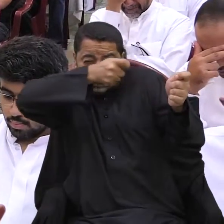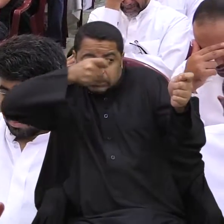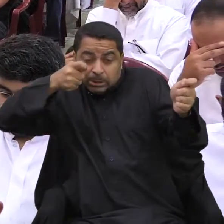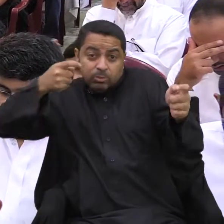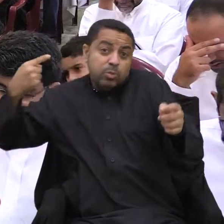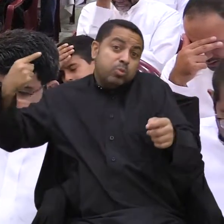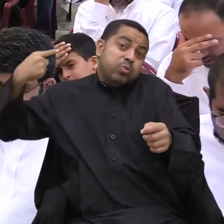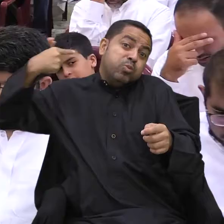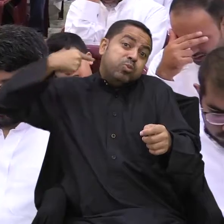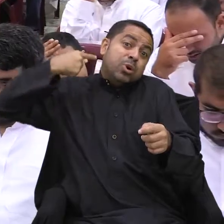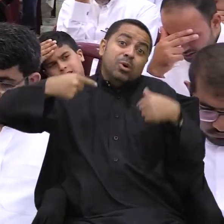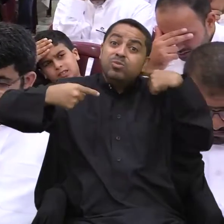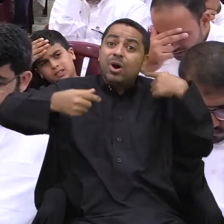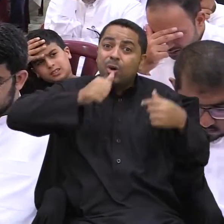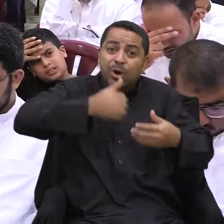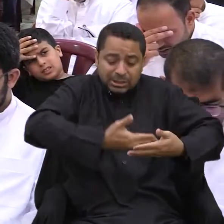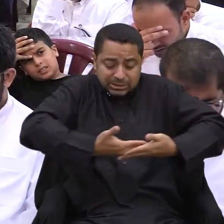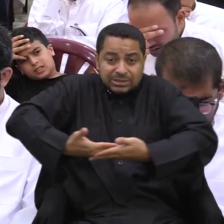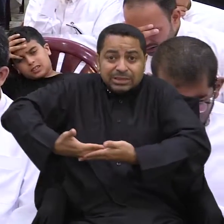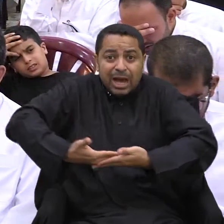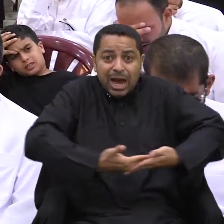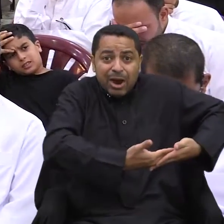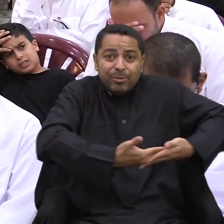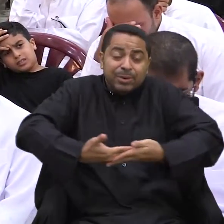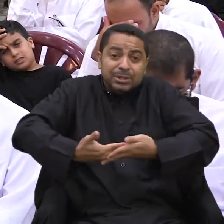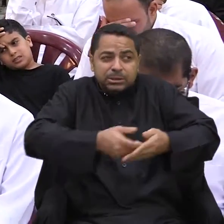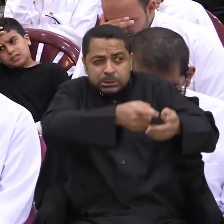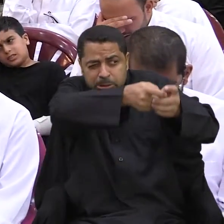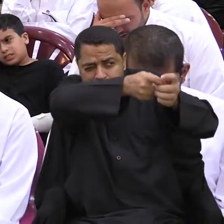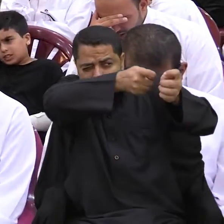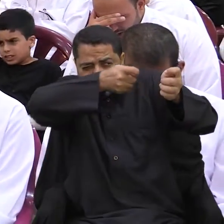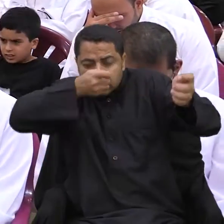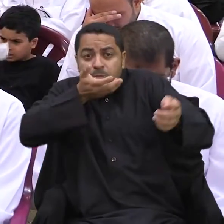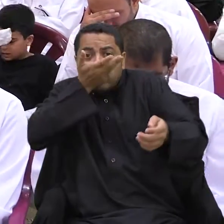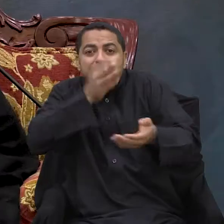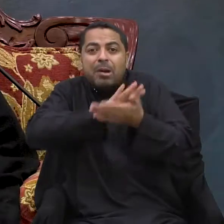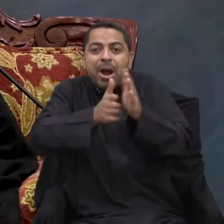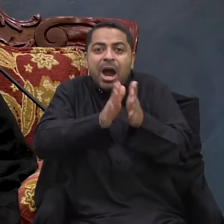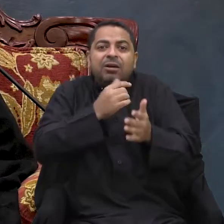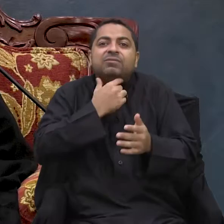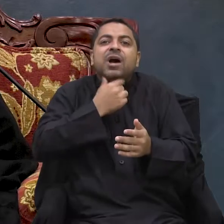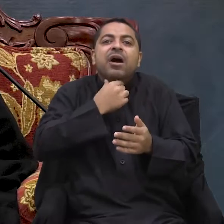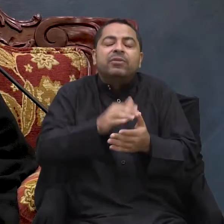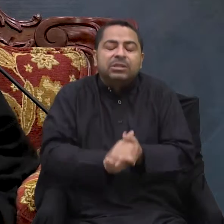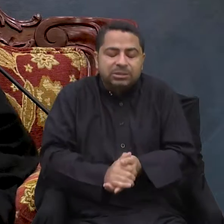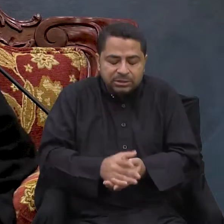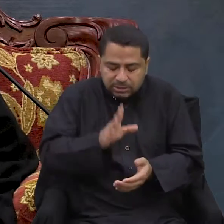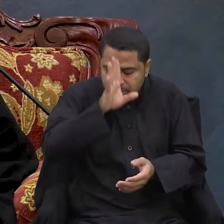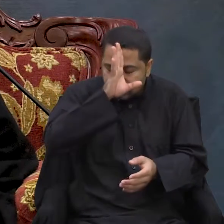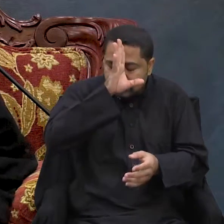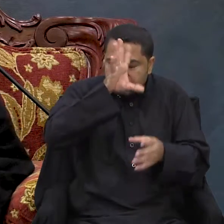يقطع عنقه من الوريد إلى الوريد. أيوا